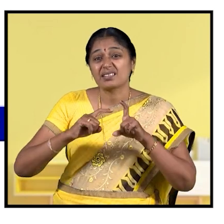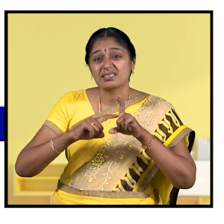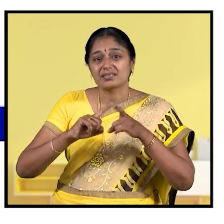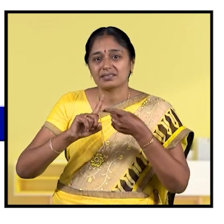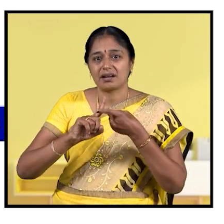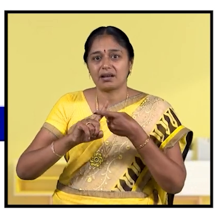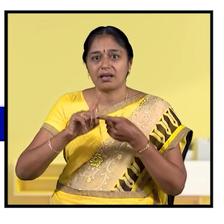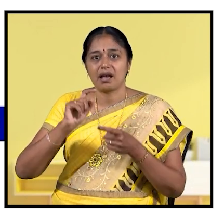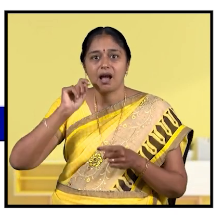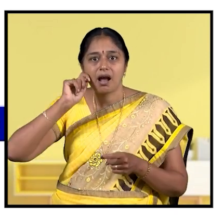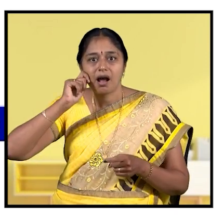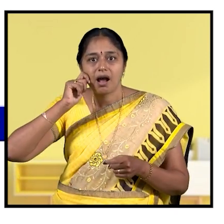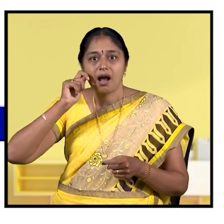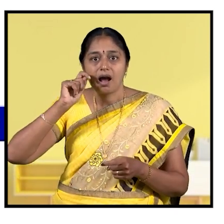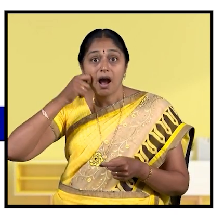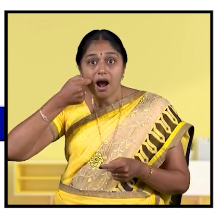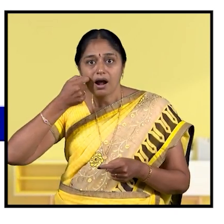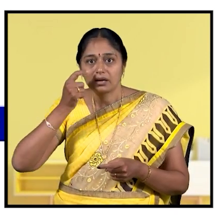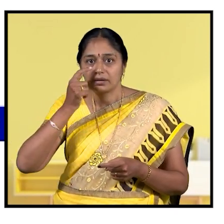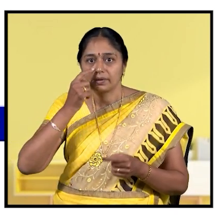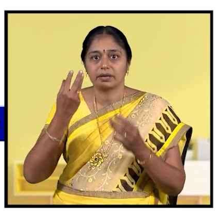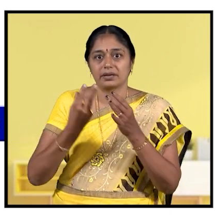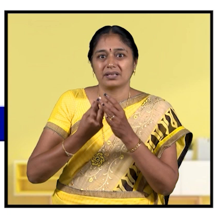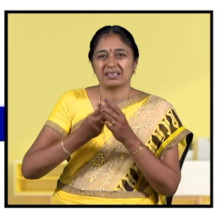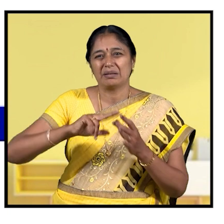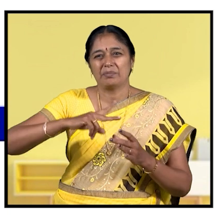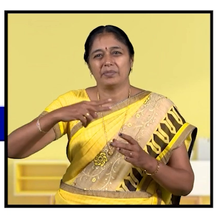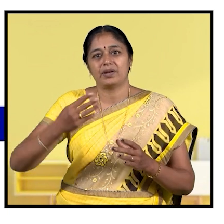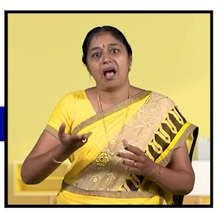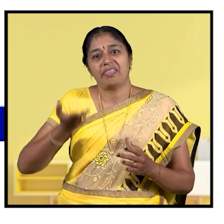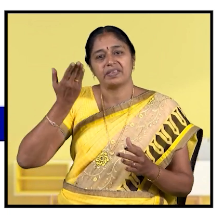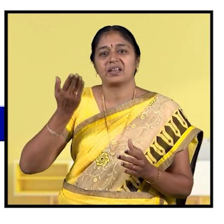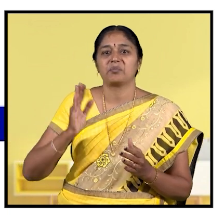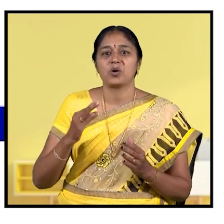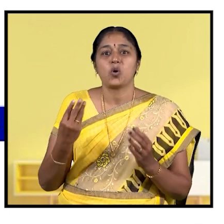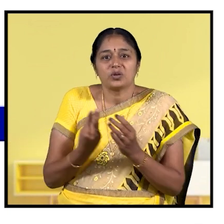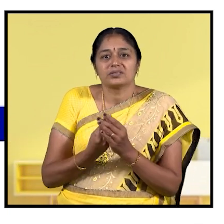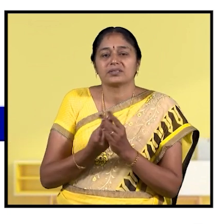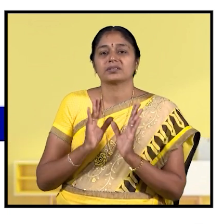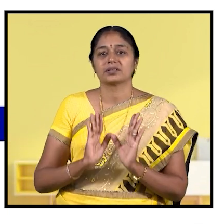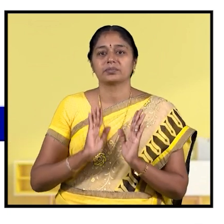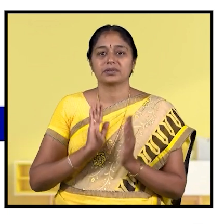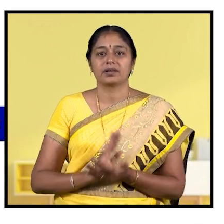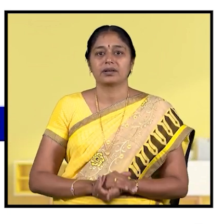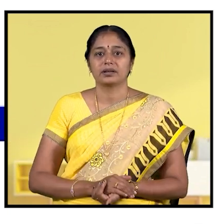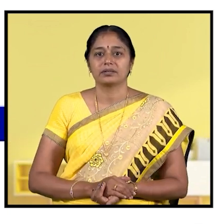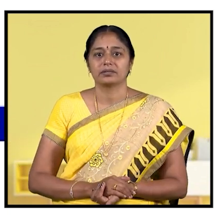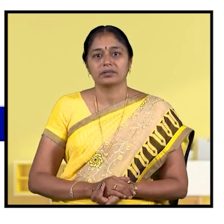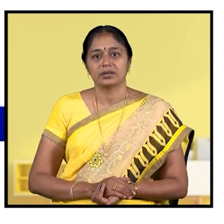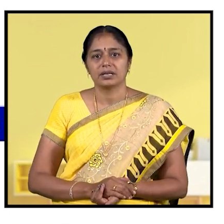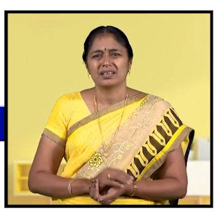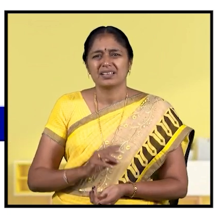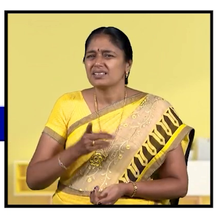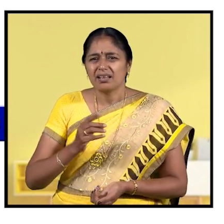நமக்கு வந்து அதிகமாக இருக்குது. பாலியல் உறவு காரணமாக நோயினை ஏற்படுத்துகிறது. பிறரிடம் நெருக்கமான முறையில் உடலளவு நேர்கிற போது பரவும். சாதாரண